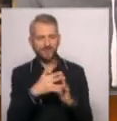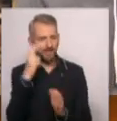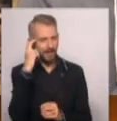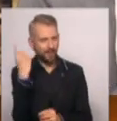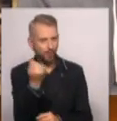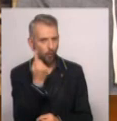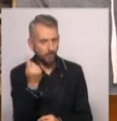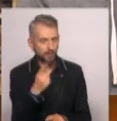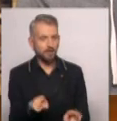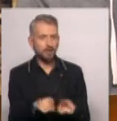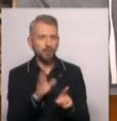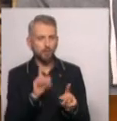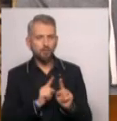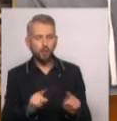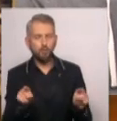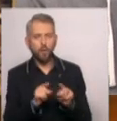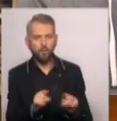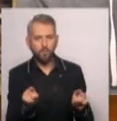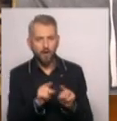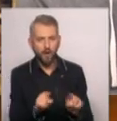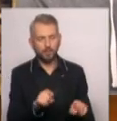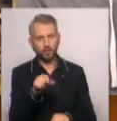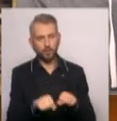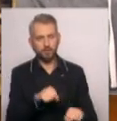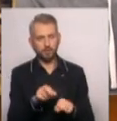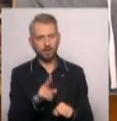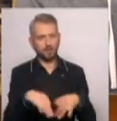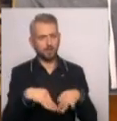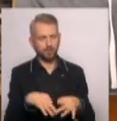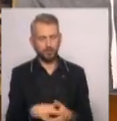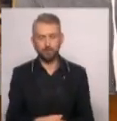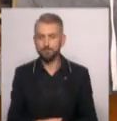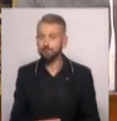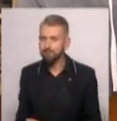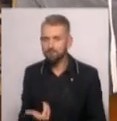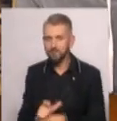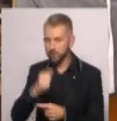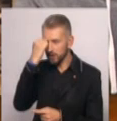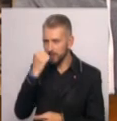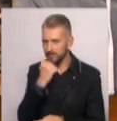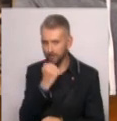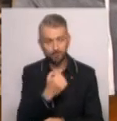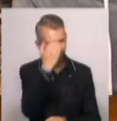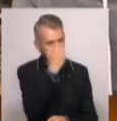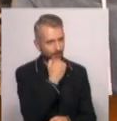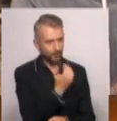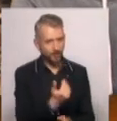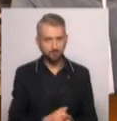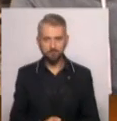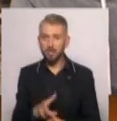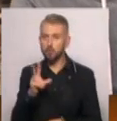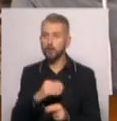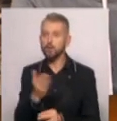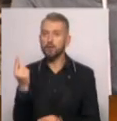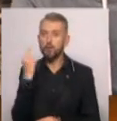такий спосіб ми будемо пропагувати велосипед як транспортний засіб. Так, пане Сергію, дуже дякую вам. Дякую вам. Сподіваюся, що почули.